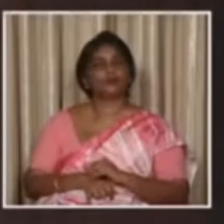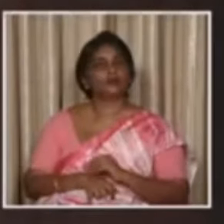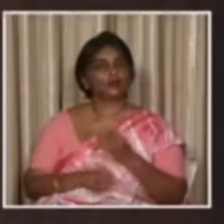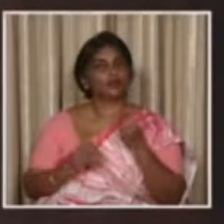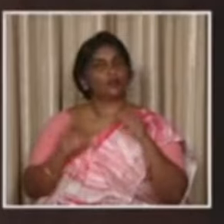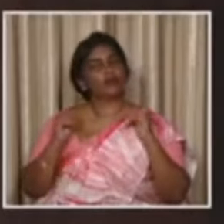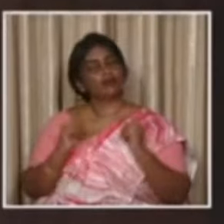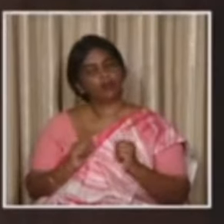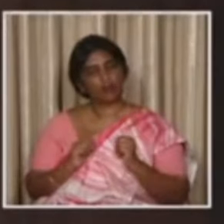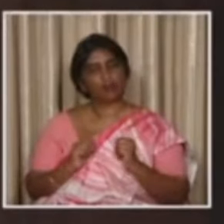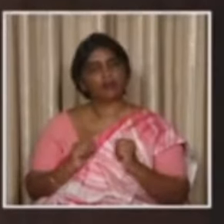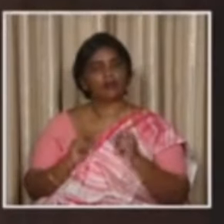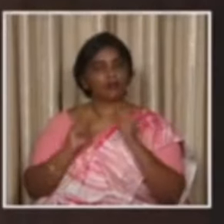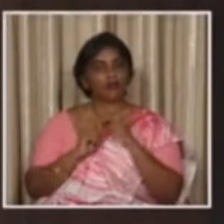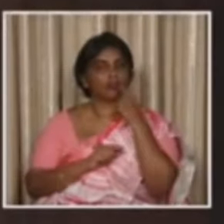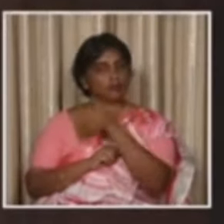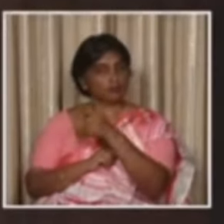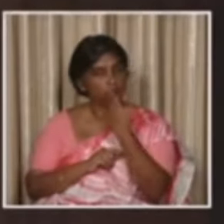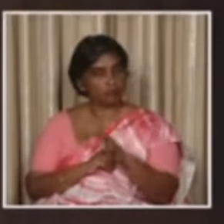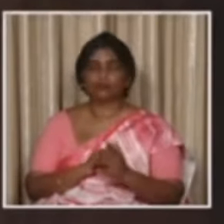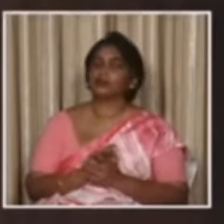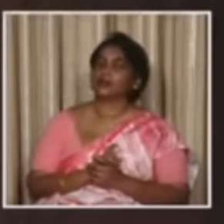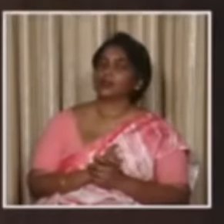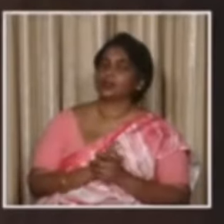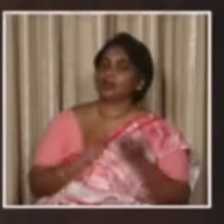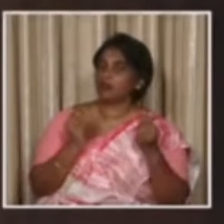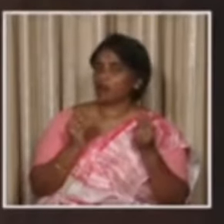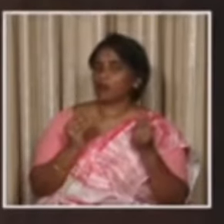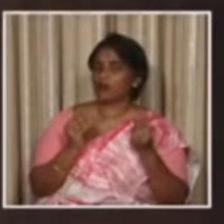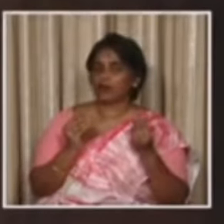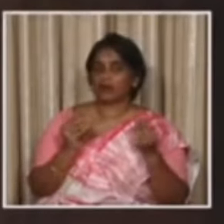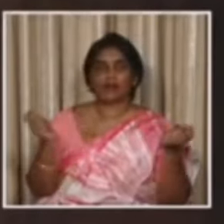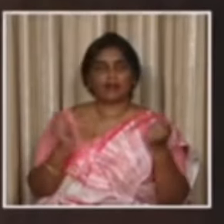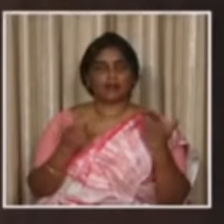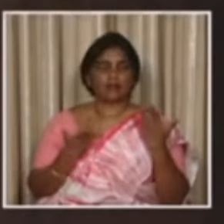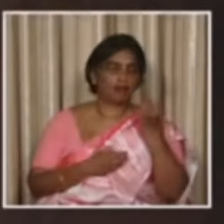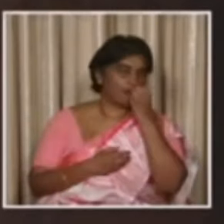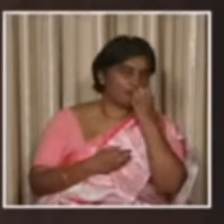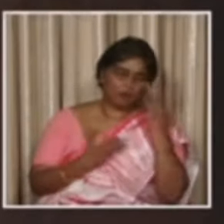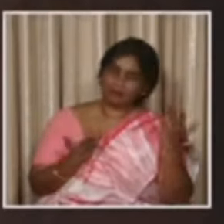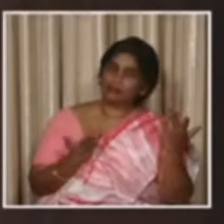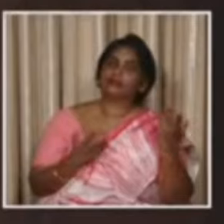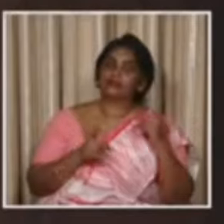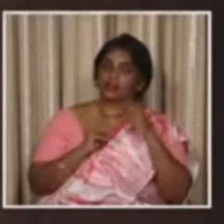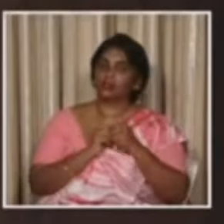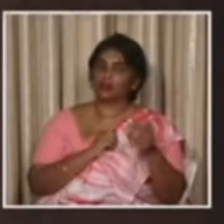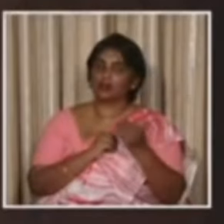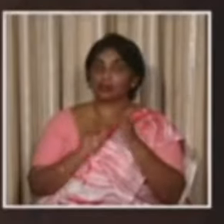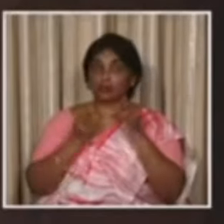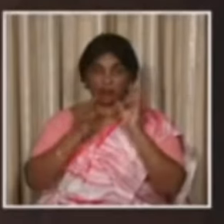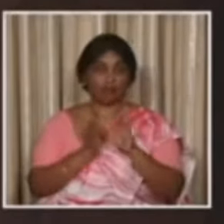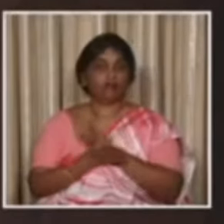ටිකක් කියලා ඉඳගෙන ඉඳලා වොෂරූම් එකට ඕනනම් ගිහිල්ලා ඇතර තියෙන පොඩි කඩයක් ඇතුලින් මොනවාරි දෙයක් අරගෙන මෙහෙම යන්න පුළුවන් ක්වලිටි